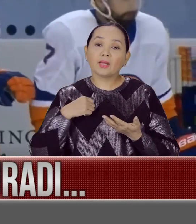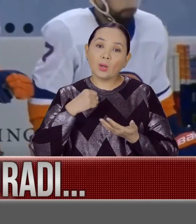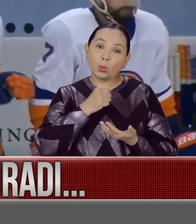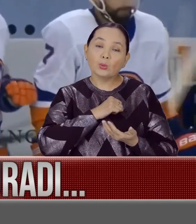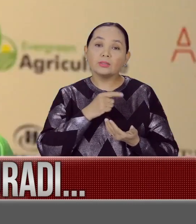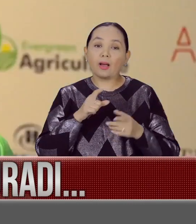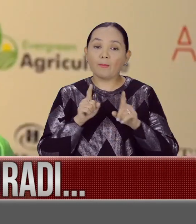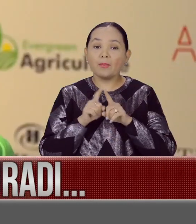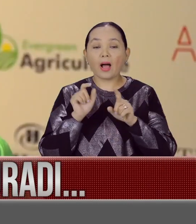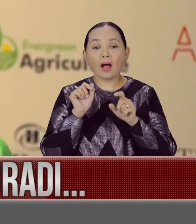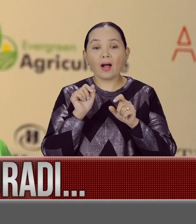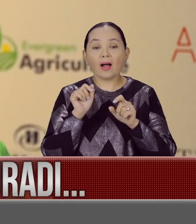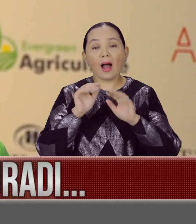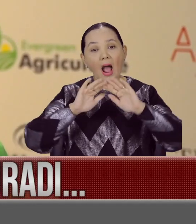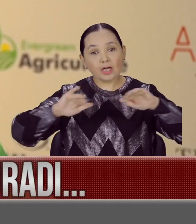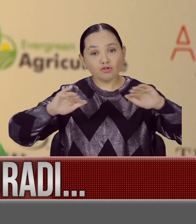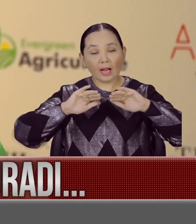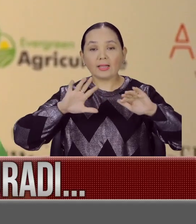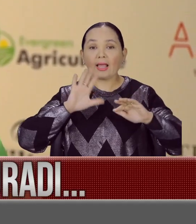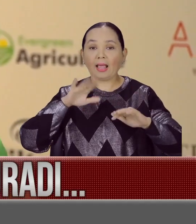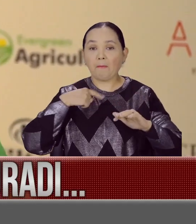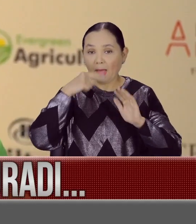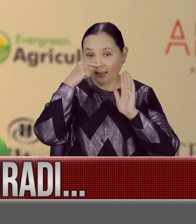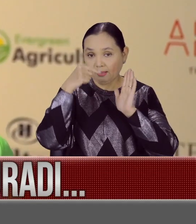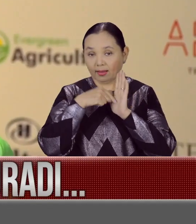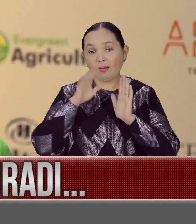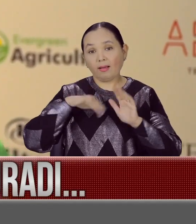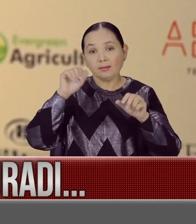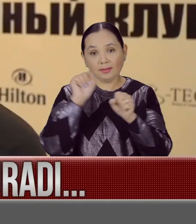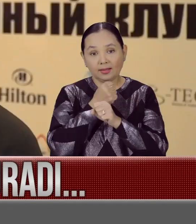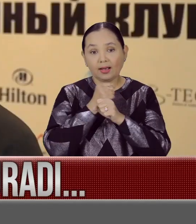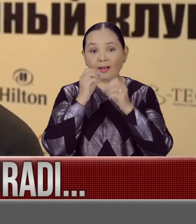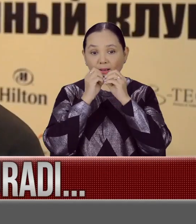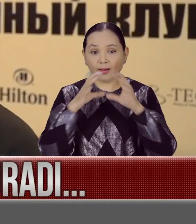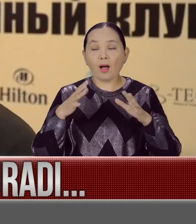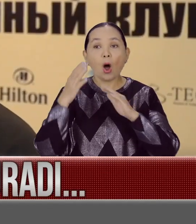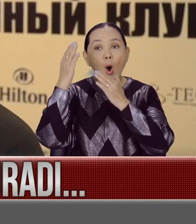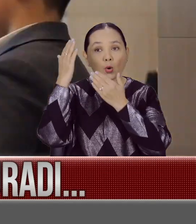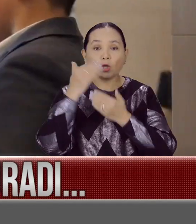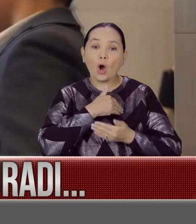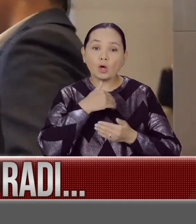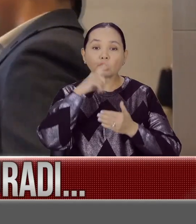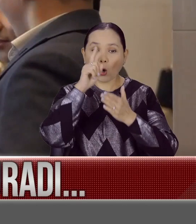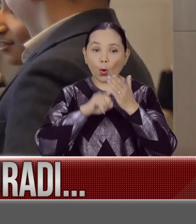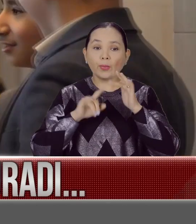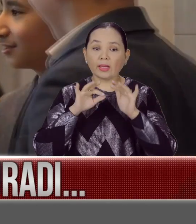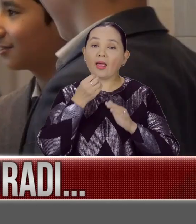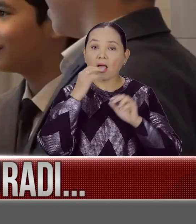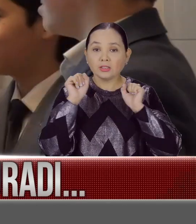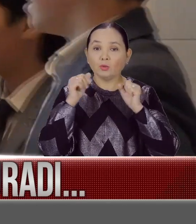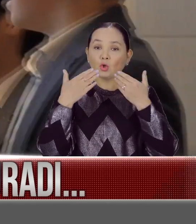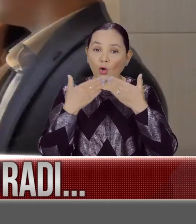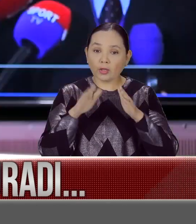O'zim ham urushga kelmayotdim, ajratganman, keyin menga tegishgan, keyin mana urushib ketganman. Xudo xolasa umid qilamiz, yaxshi sportchilar yetishib